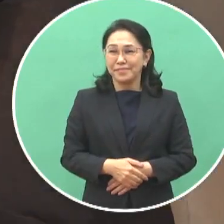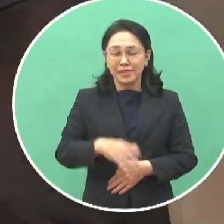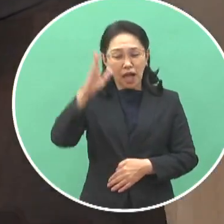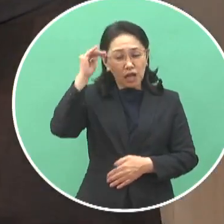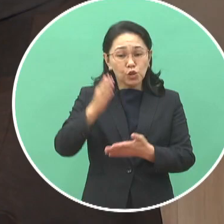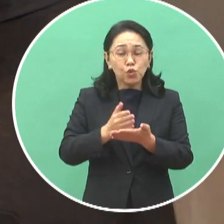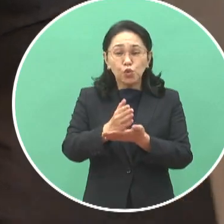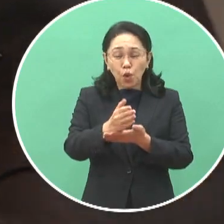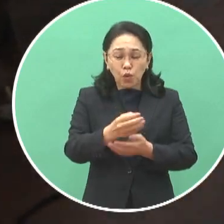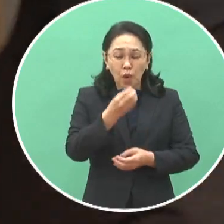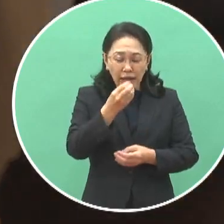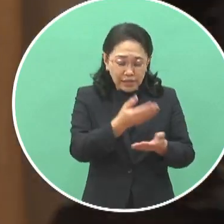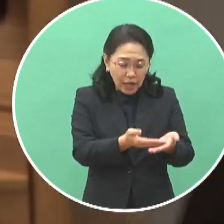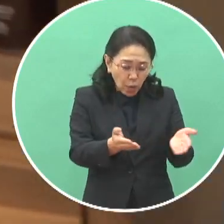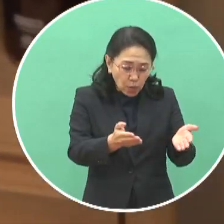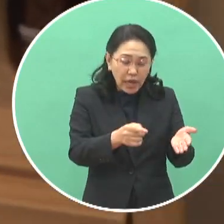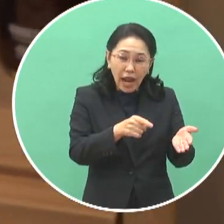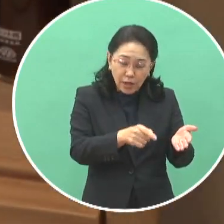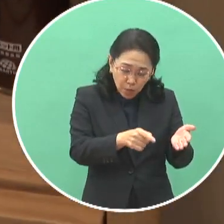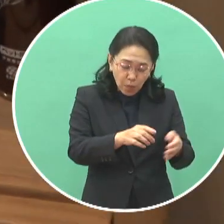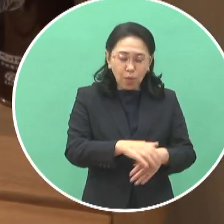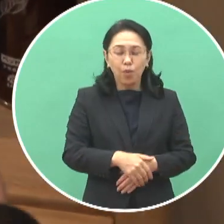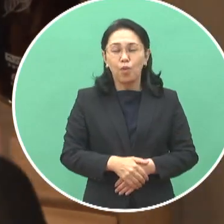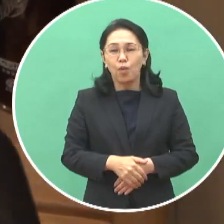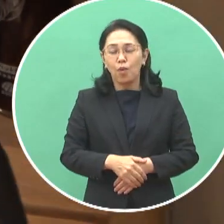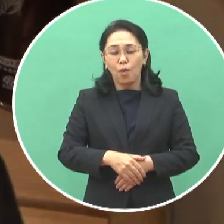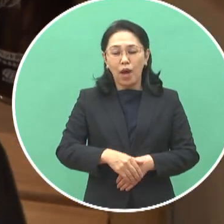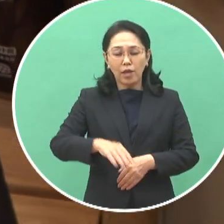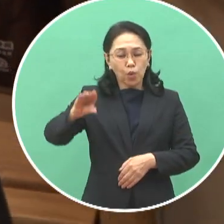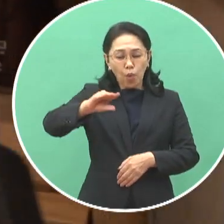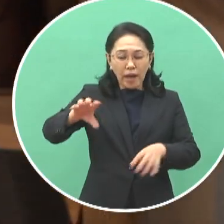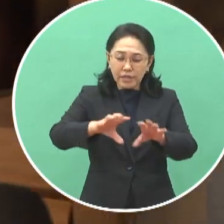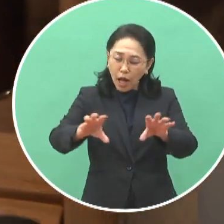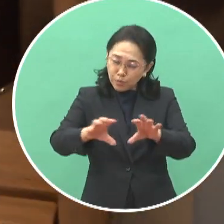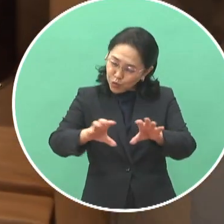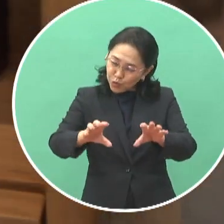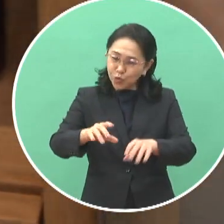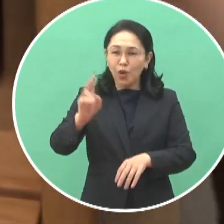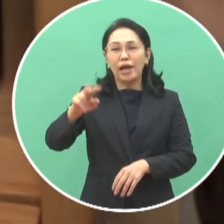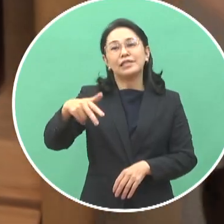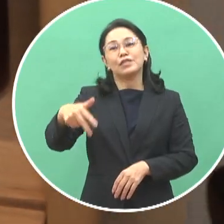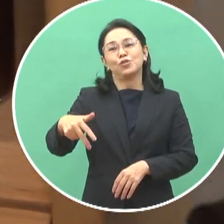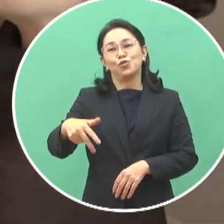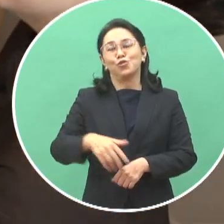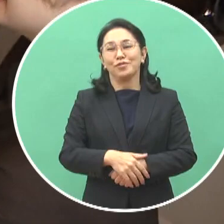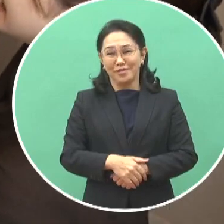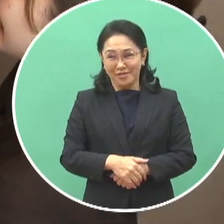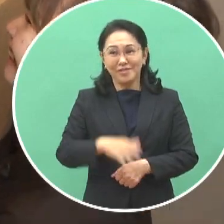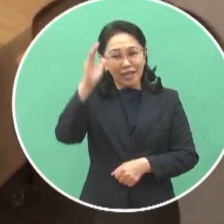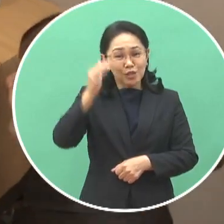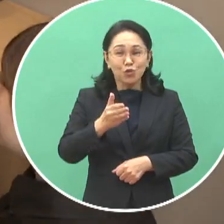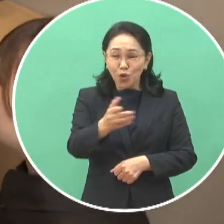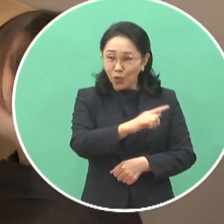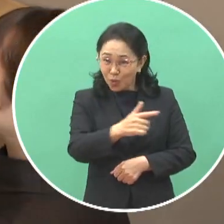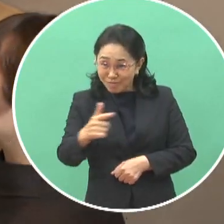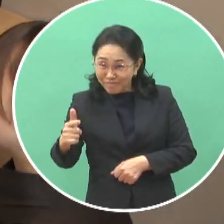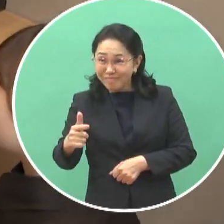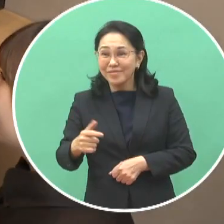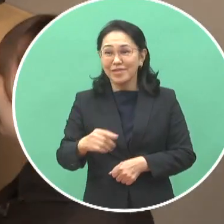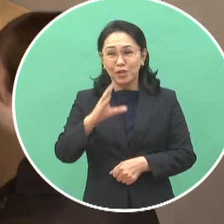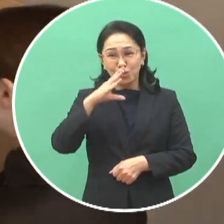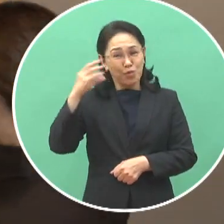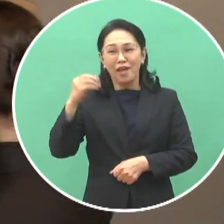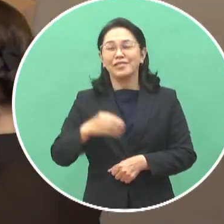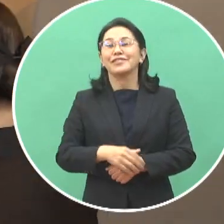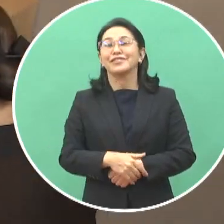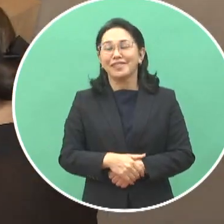ワンちゃん用の餌のお皿と、はい、あとシャンプーやリンス。 汚れちゃって すごいですね。 すごいですよ